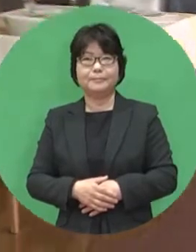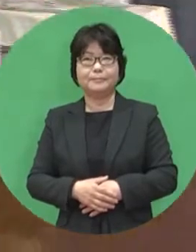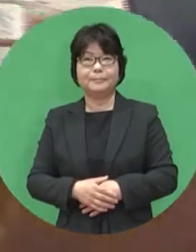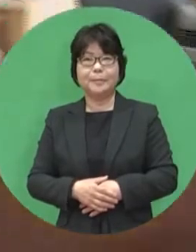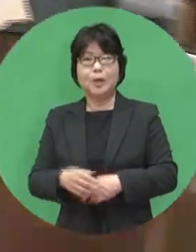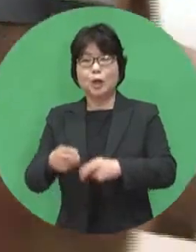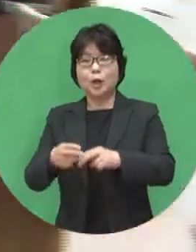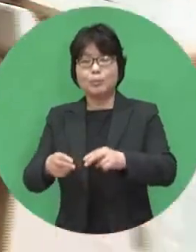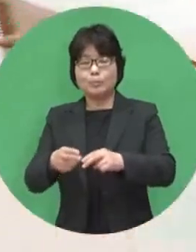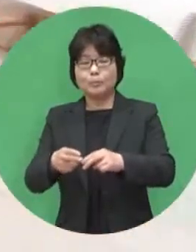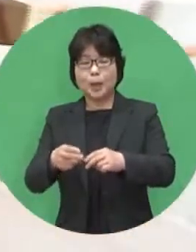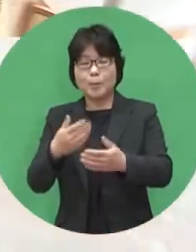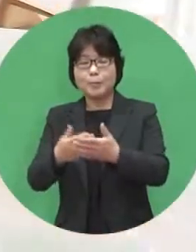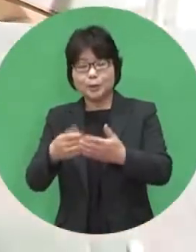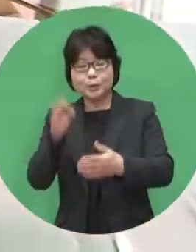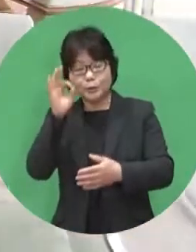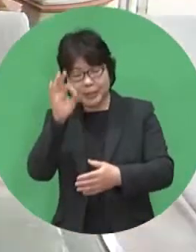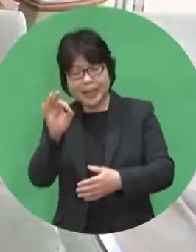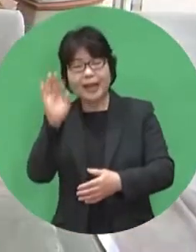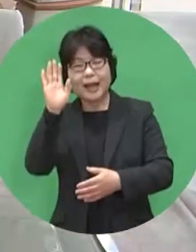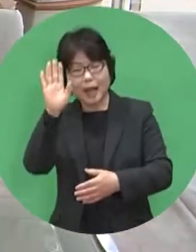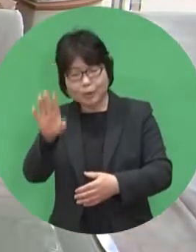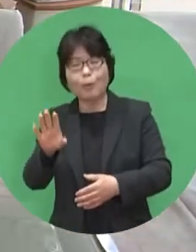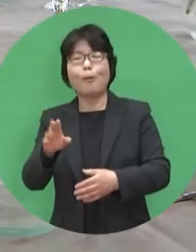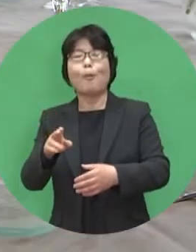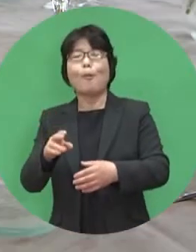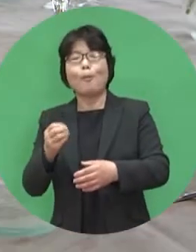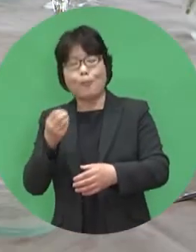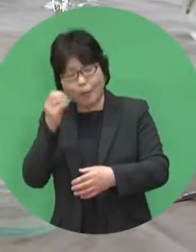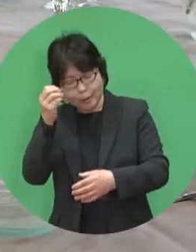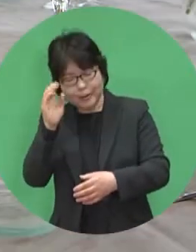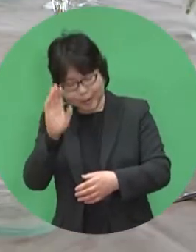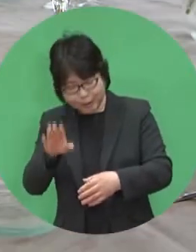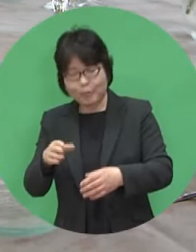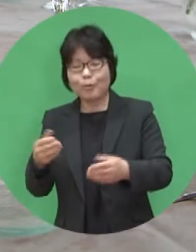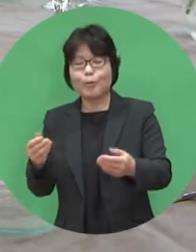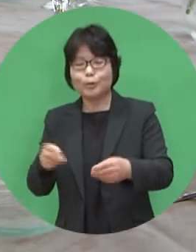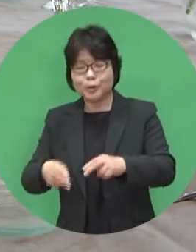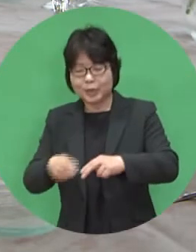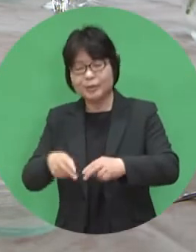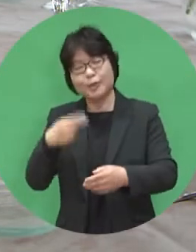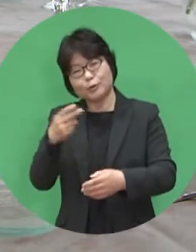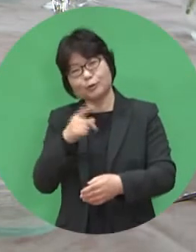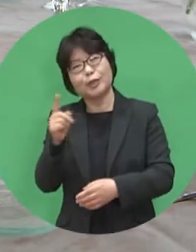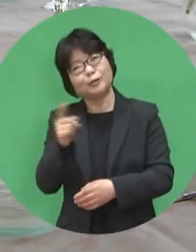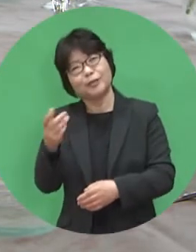美術鑑賞の余韻を楽しみながらレストランでのお食事はいかがでしょうか。